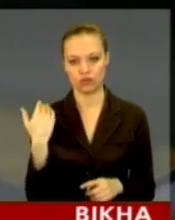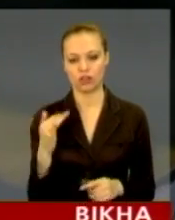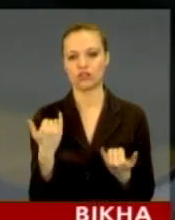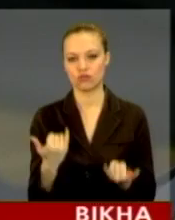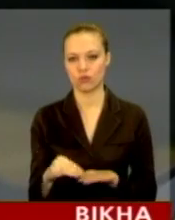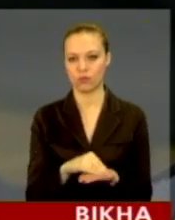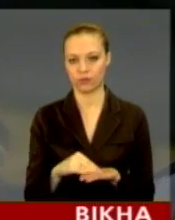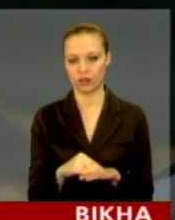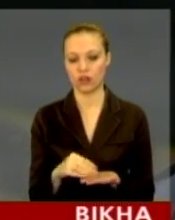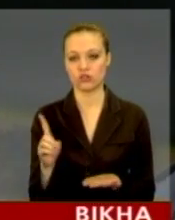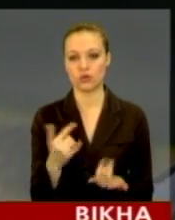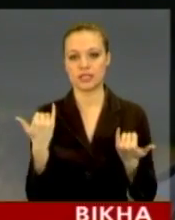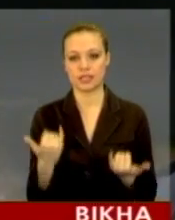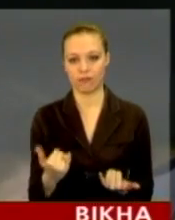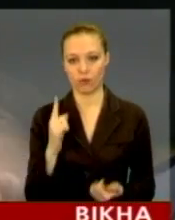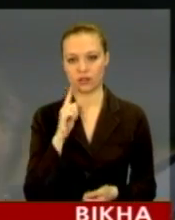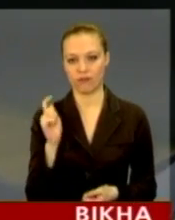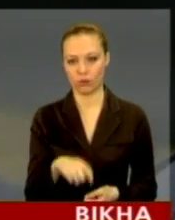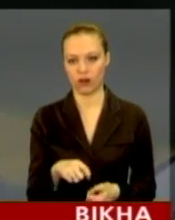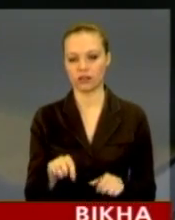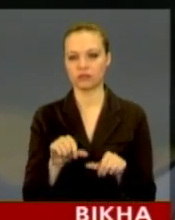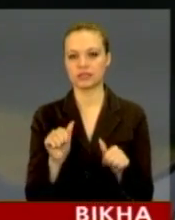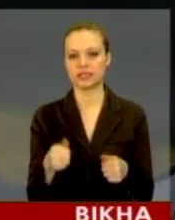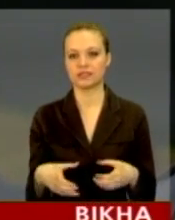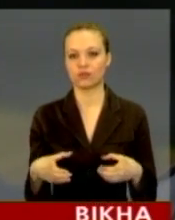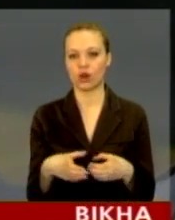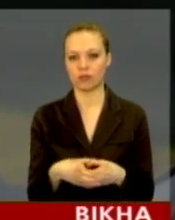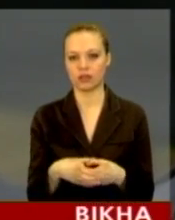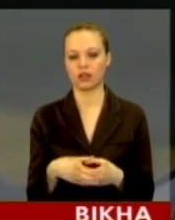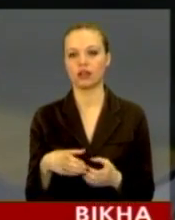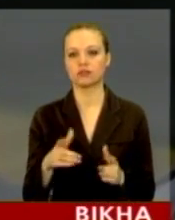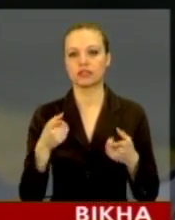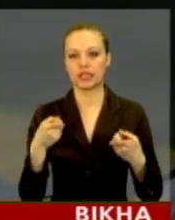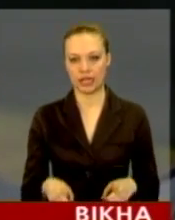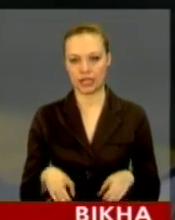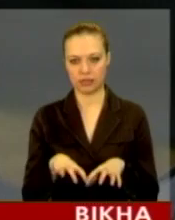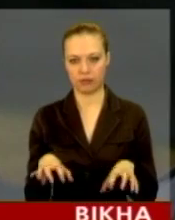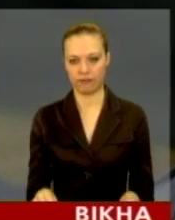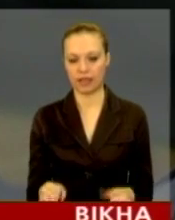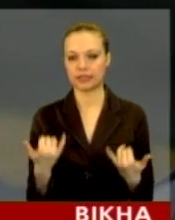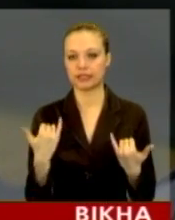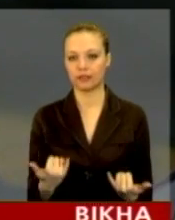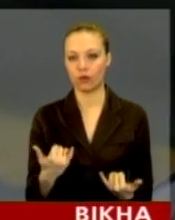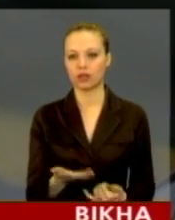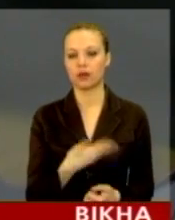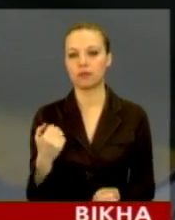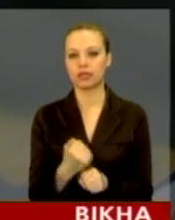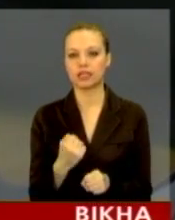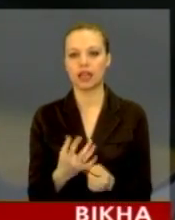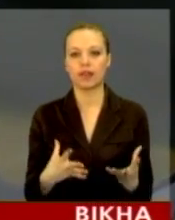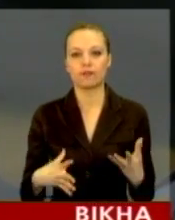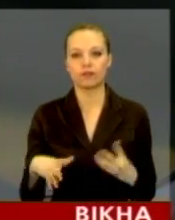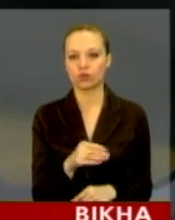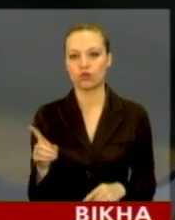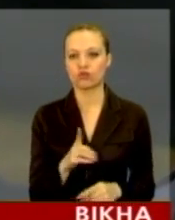подтверждаю, сегодня в Украине сформирована легитимная власть. Сегодня мы делаем все для